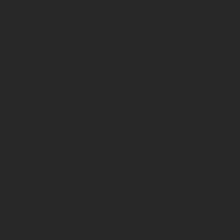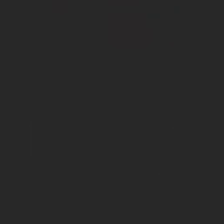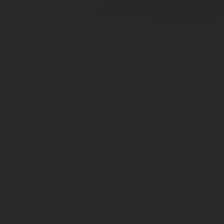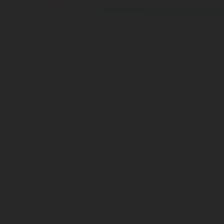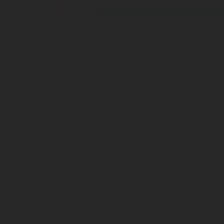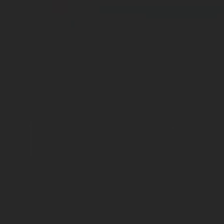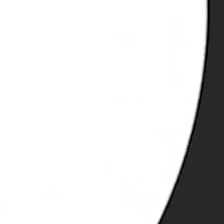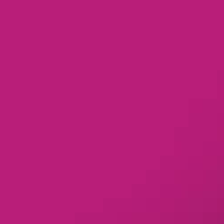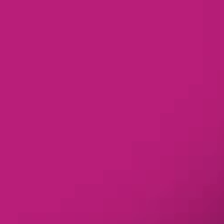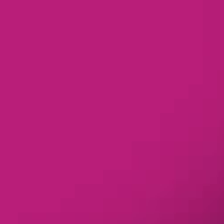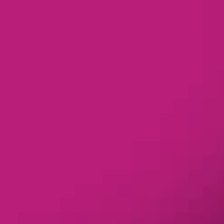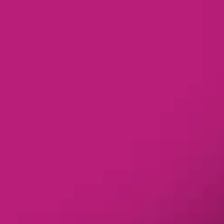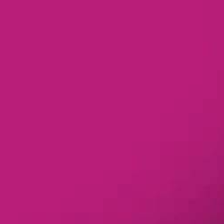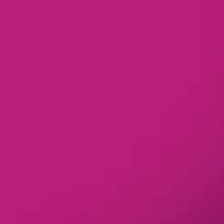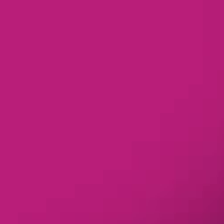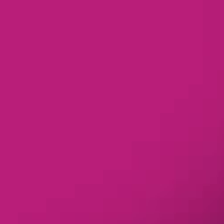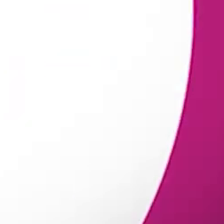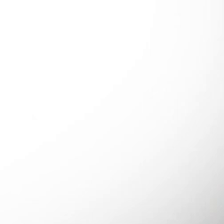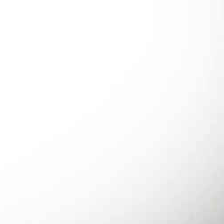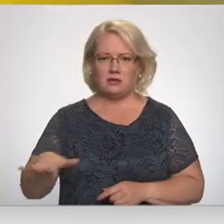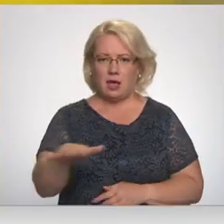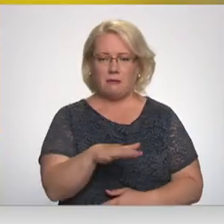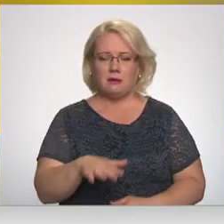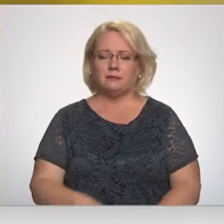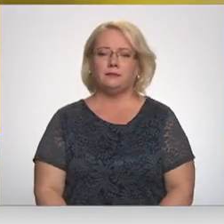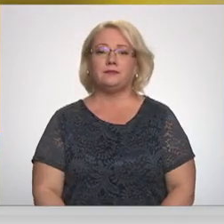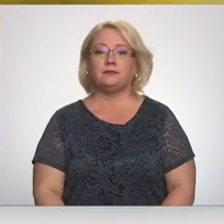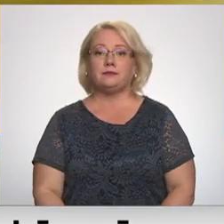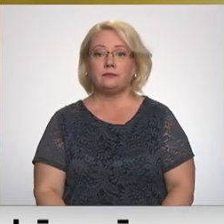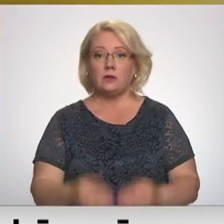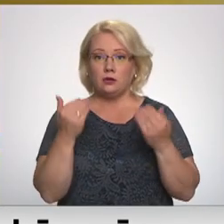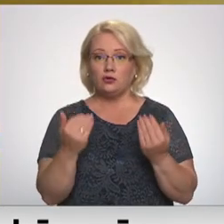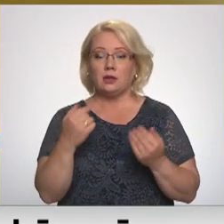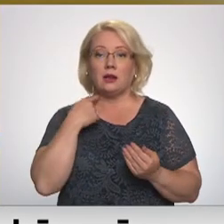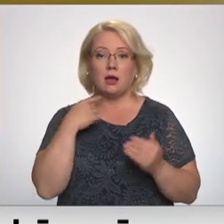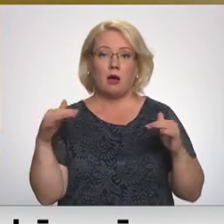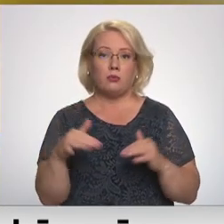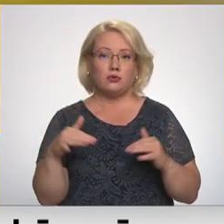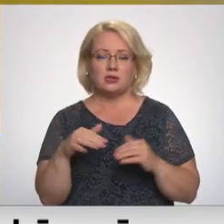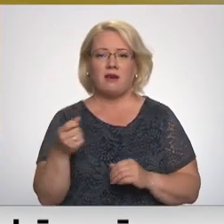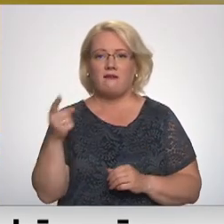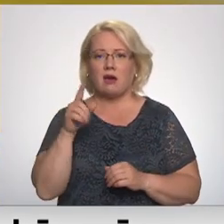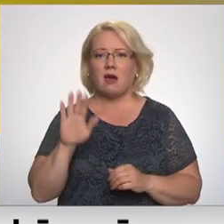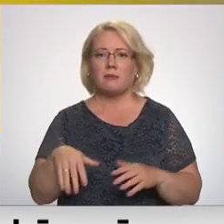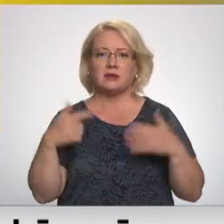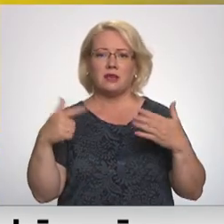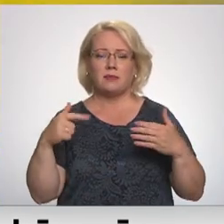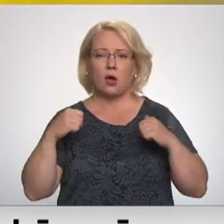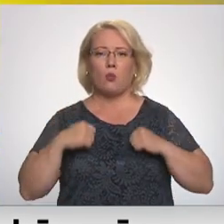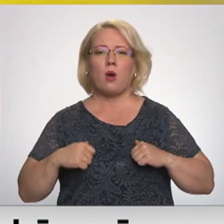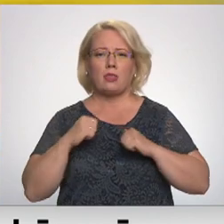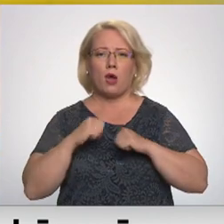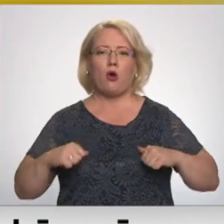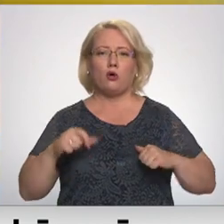Re, viss ēters ir te! Šodien Rīgā pulcējas vairāk nekā 70 Latvijas goda konsuli